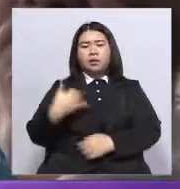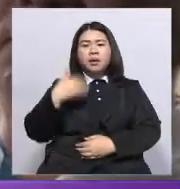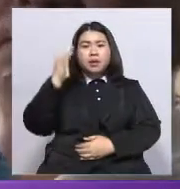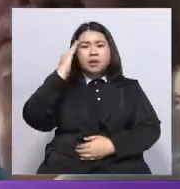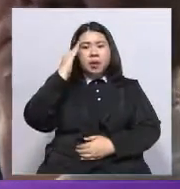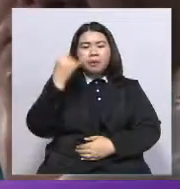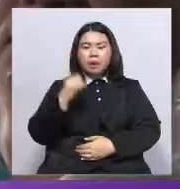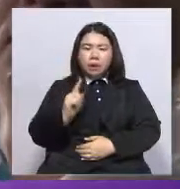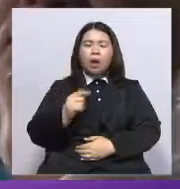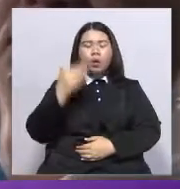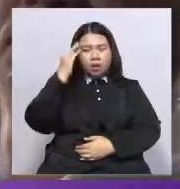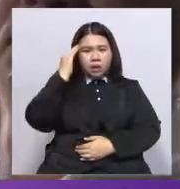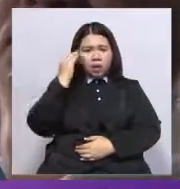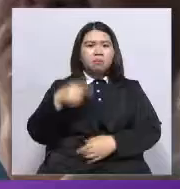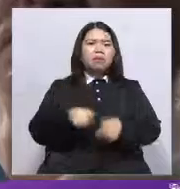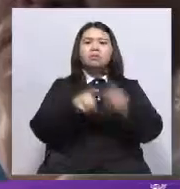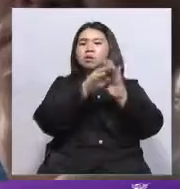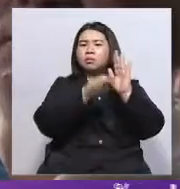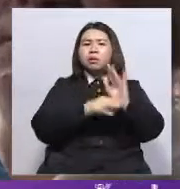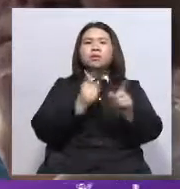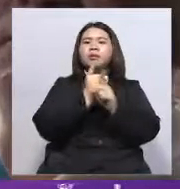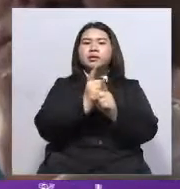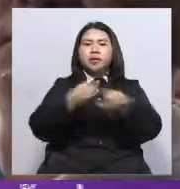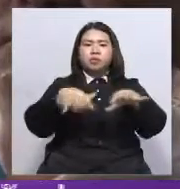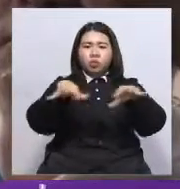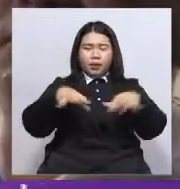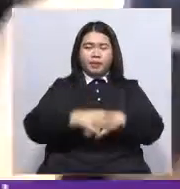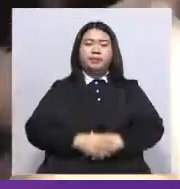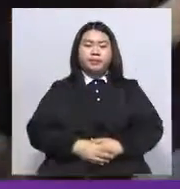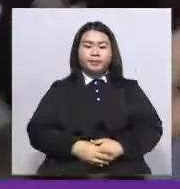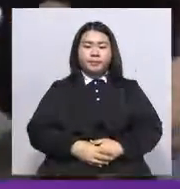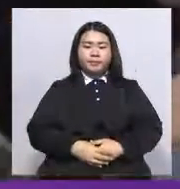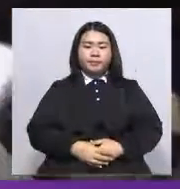กล่าวหาเราก็ปฏิบัติเหมือนผู้ต้องหาทั่วไปนะครับ